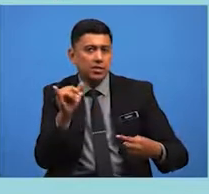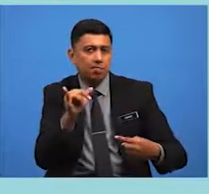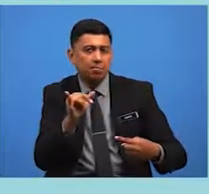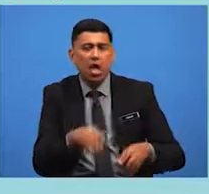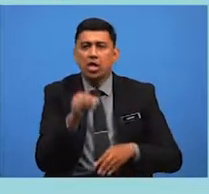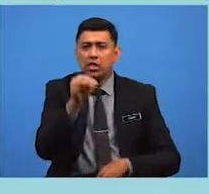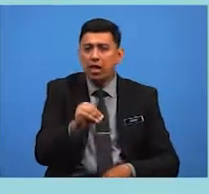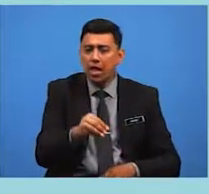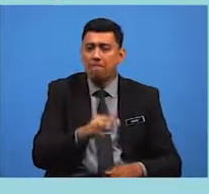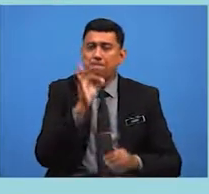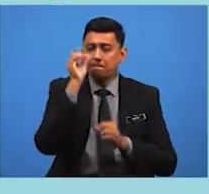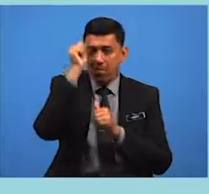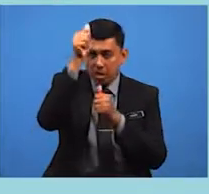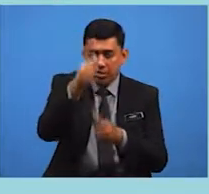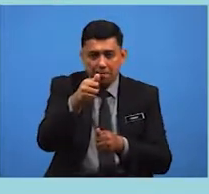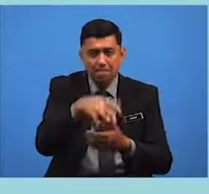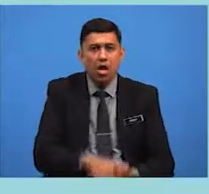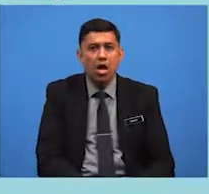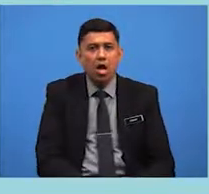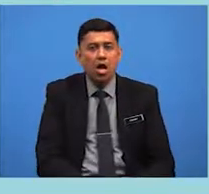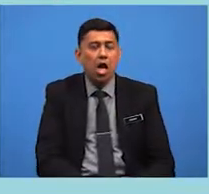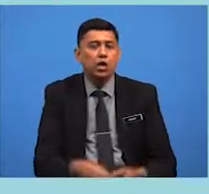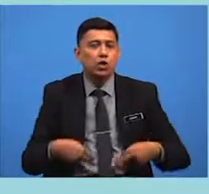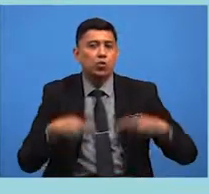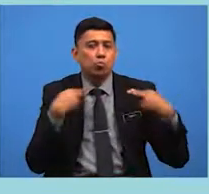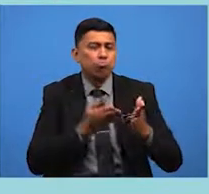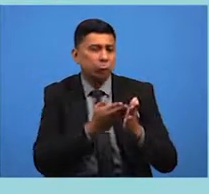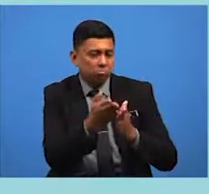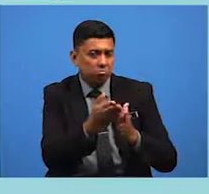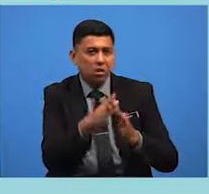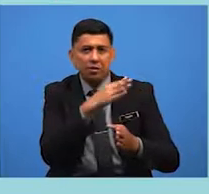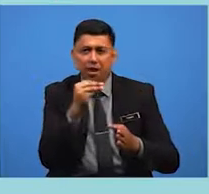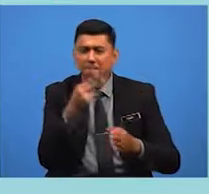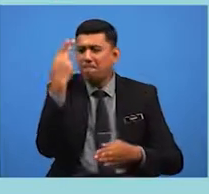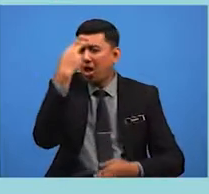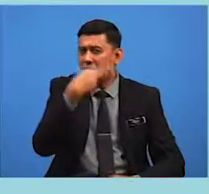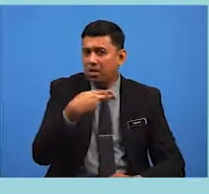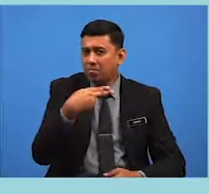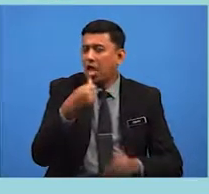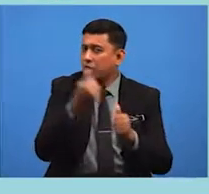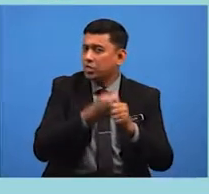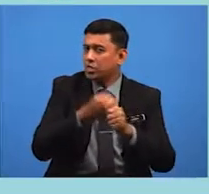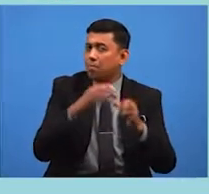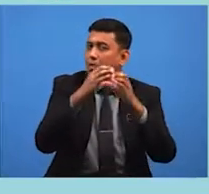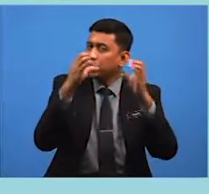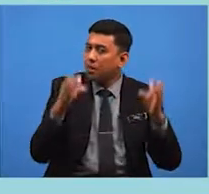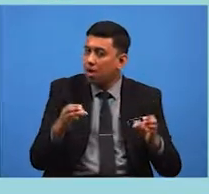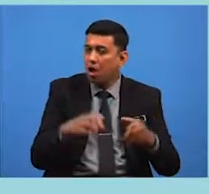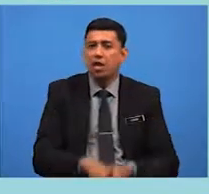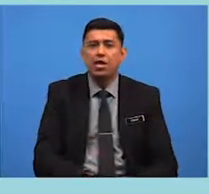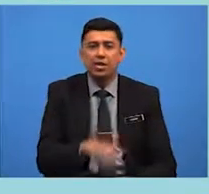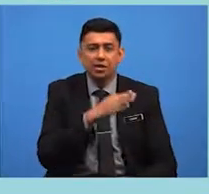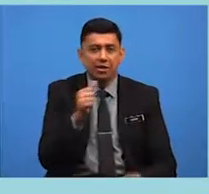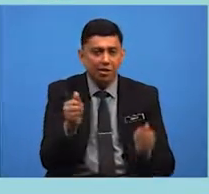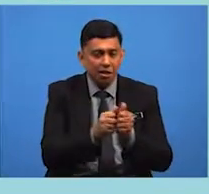menanam azam untuk meneruskan kehidupannya dan menghadapi setiap cabaran dengan